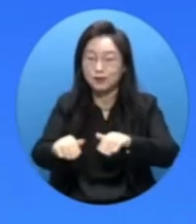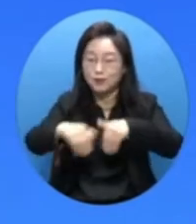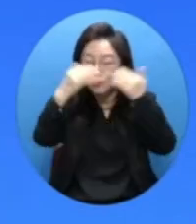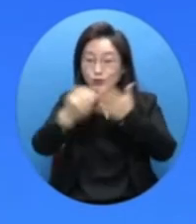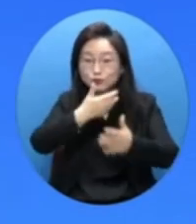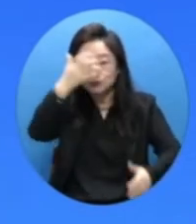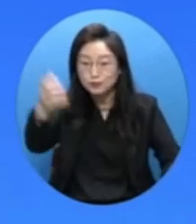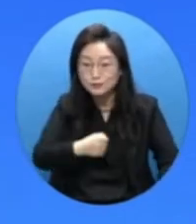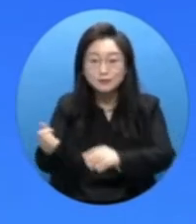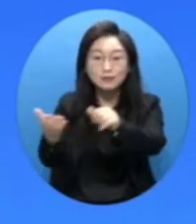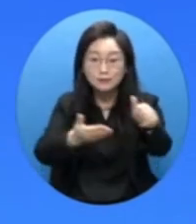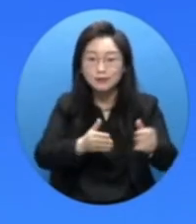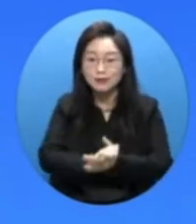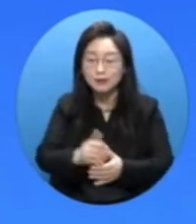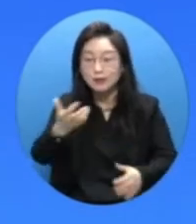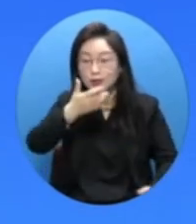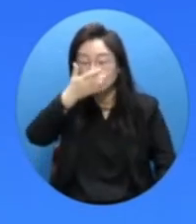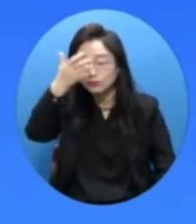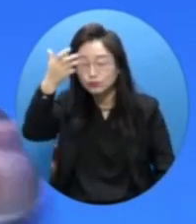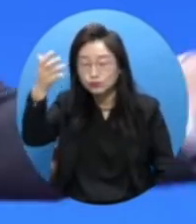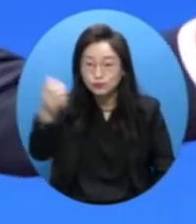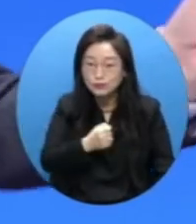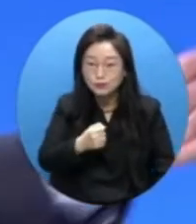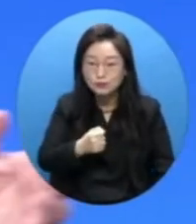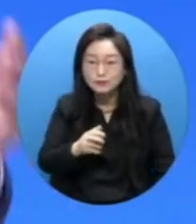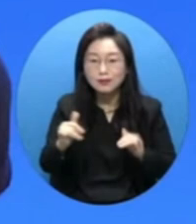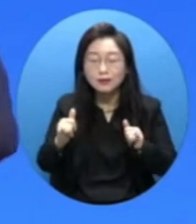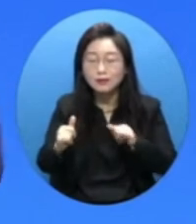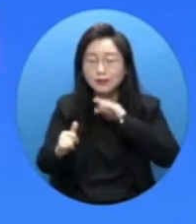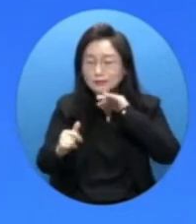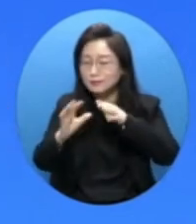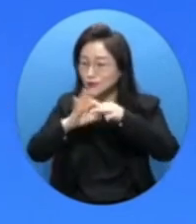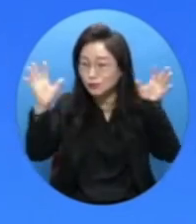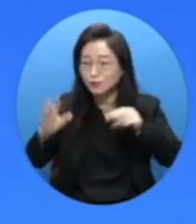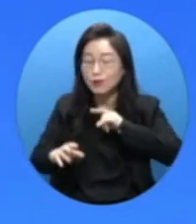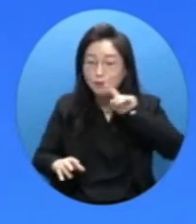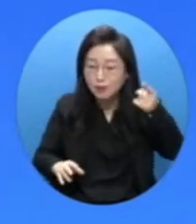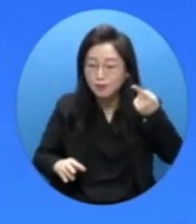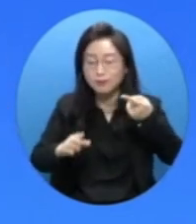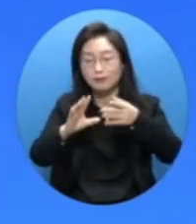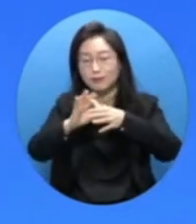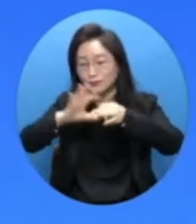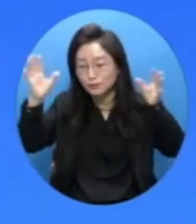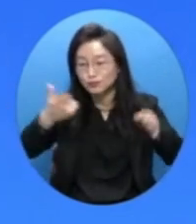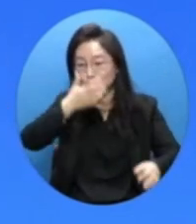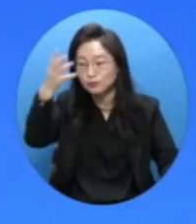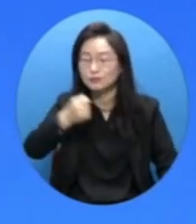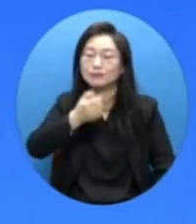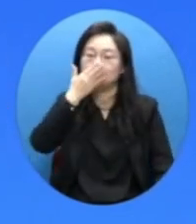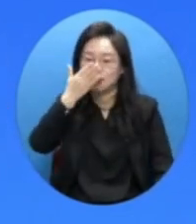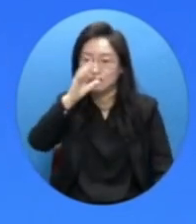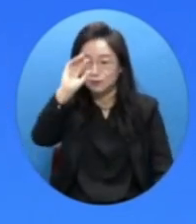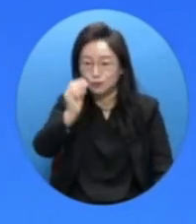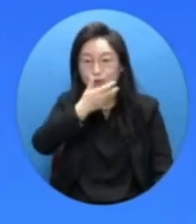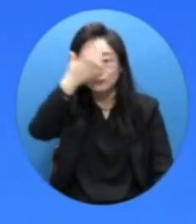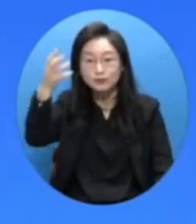되기를 바랍니다 꿈꾸는 사람이면 나이가 상관이 없습니다 나이가 백사가 돼도 꿈을 꾸는 것입니다 거룩한